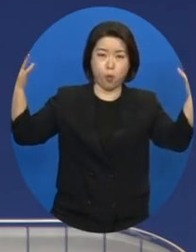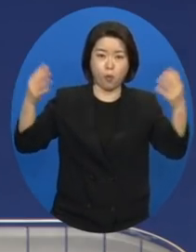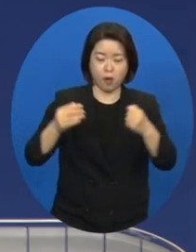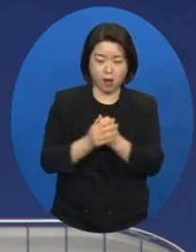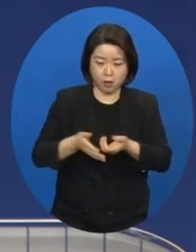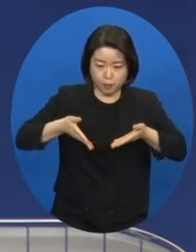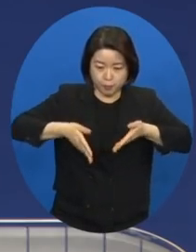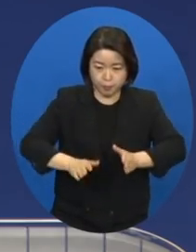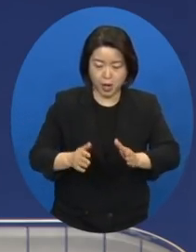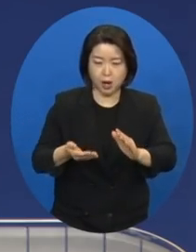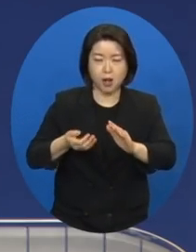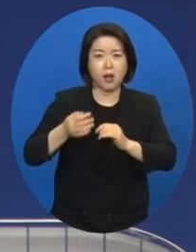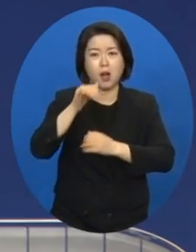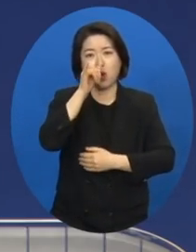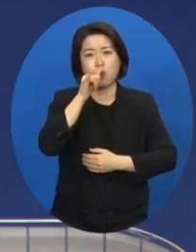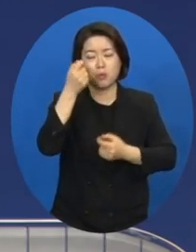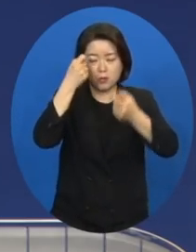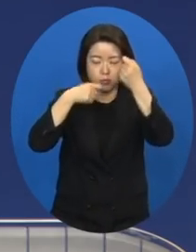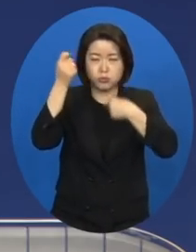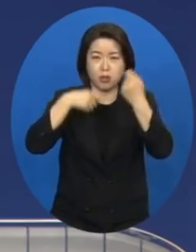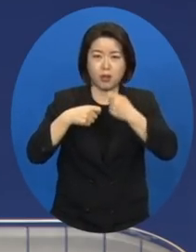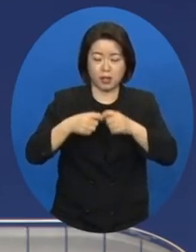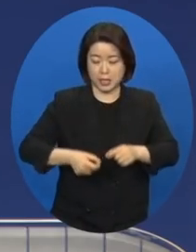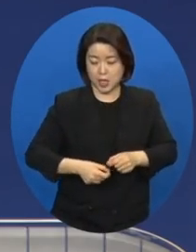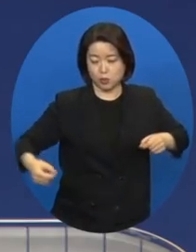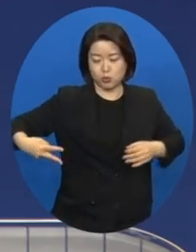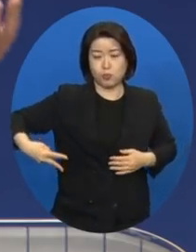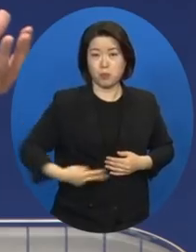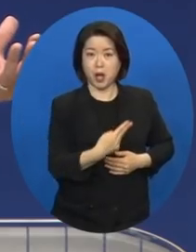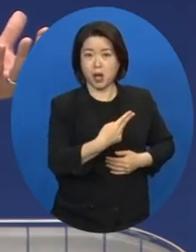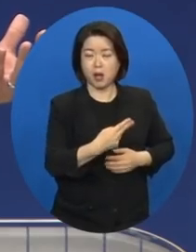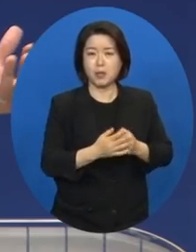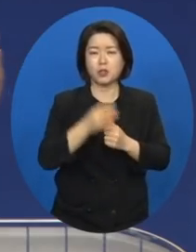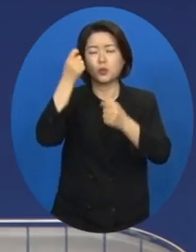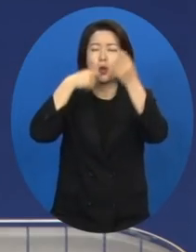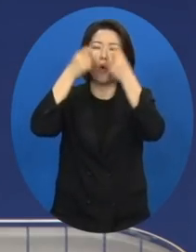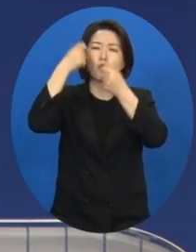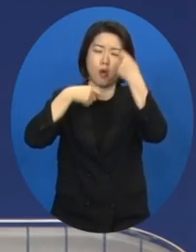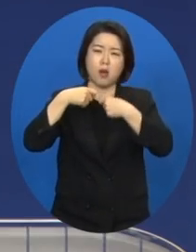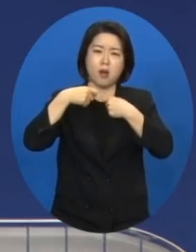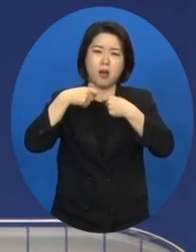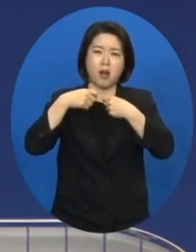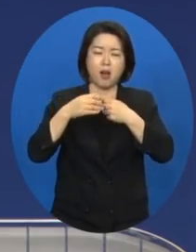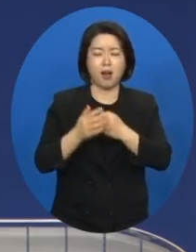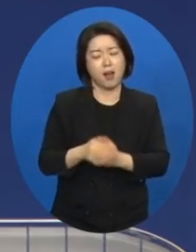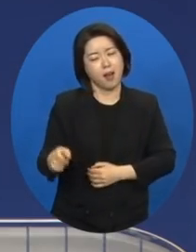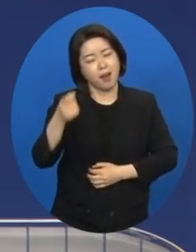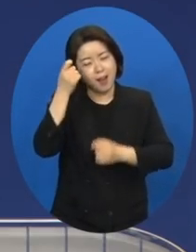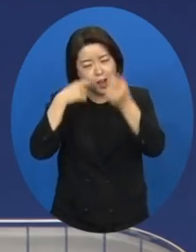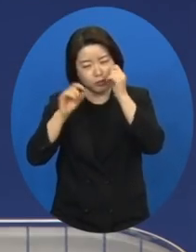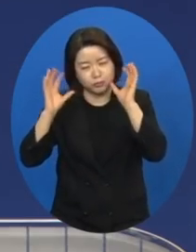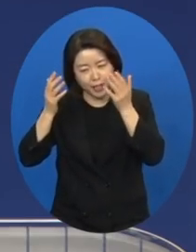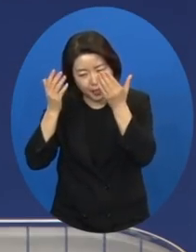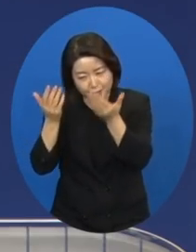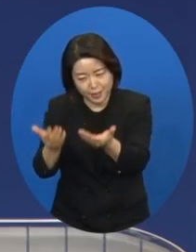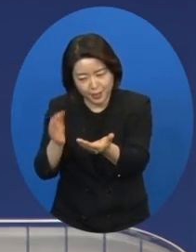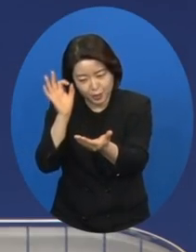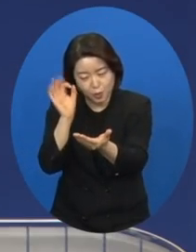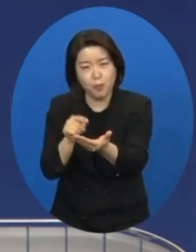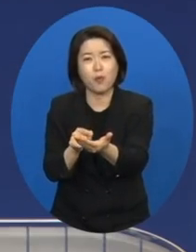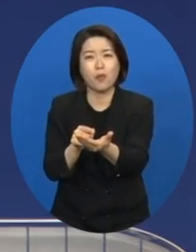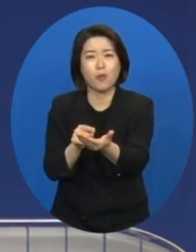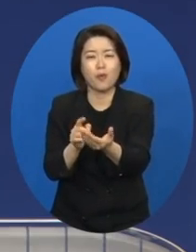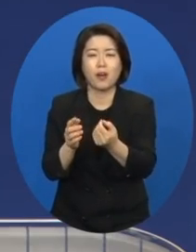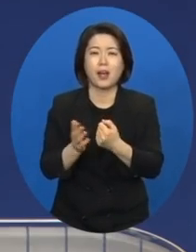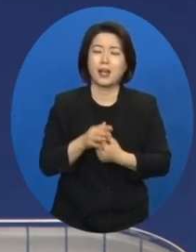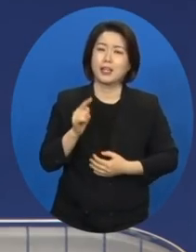시작해요. 탯줄을 끊으니까 또한 탯줄을 끊는다고 또 울기 시작합니다. 우는 아기를 보면서